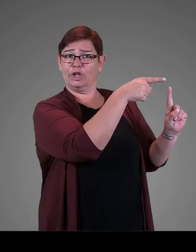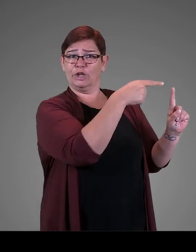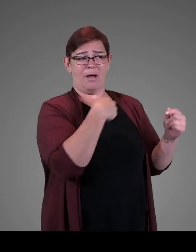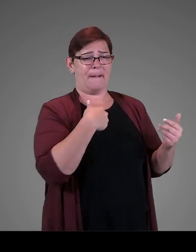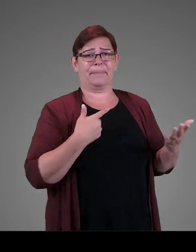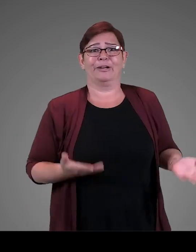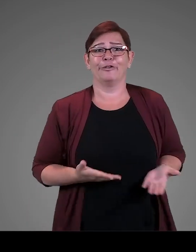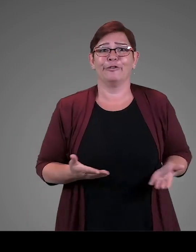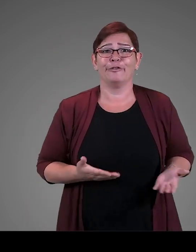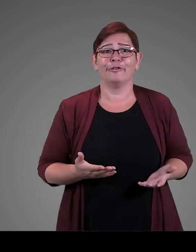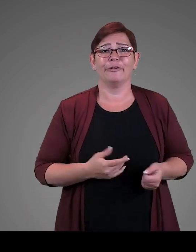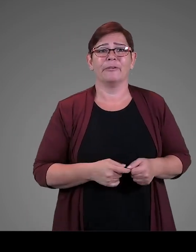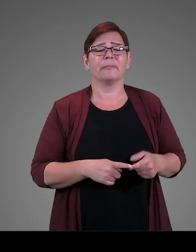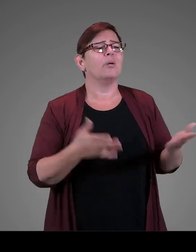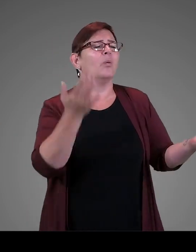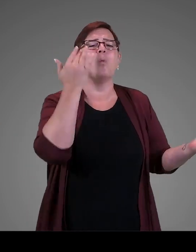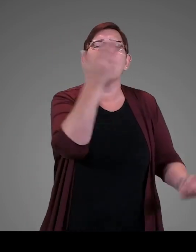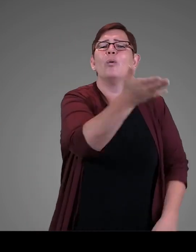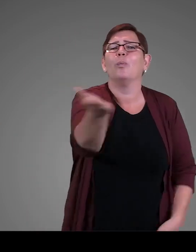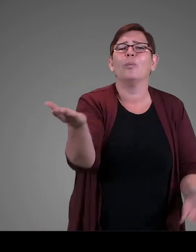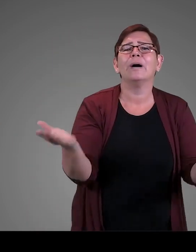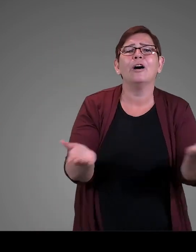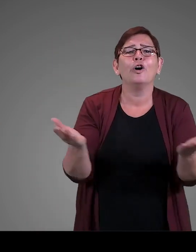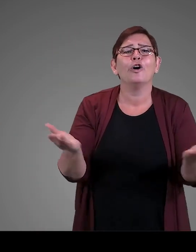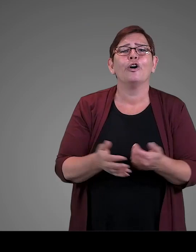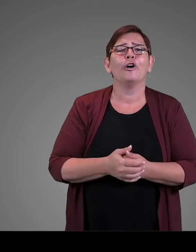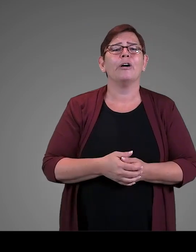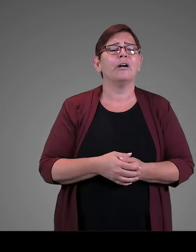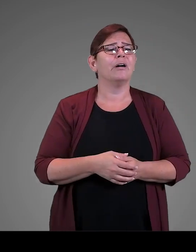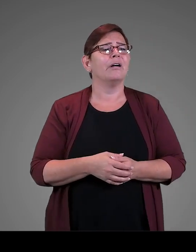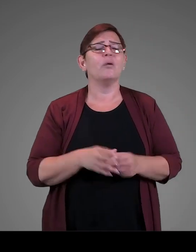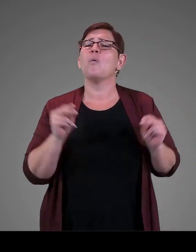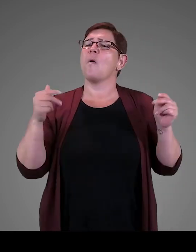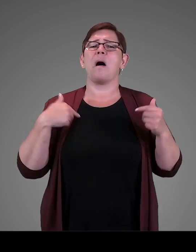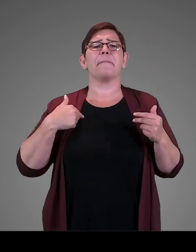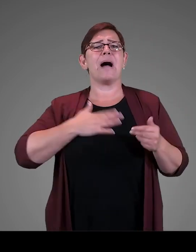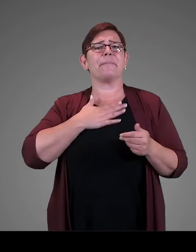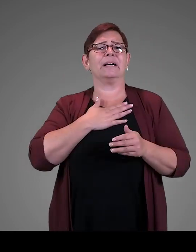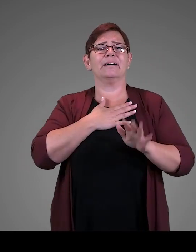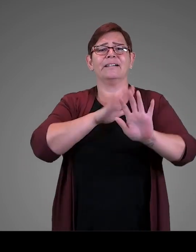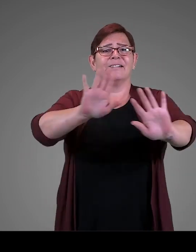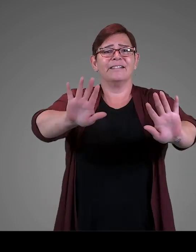100% sur Michel, dans mon cas. C'est à cause de elle que je suis là.